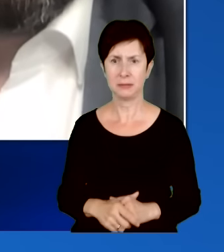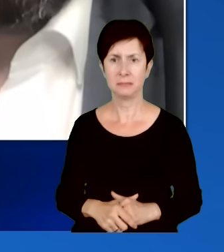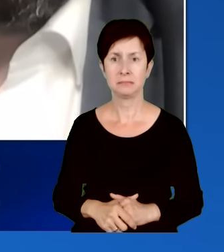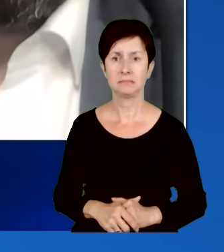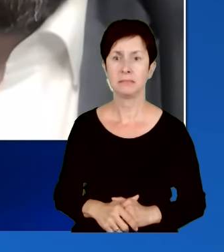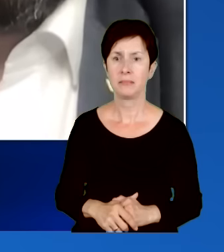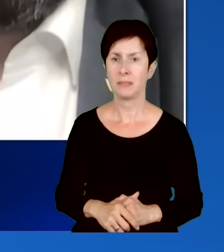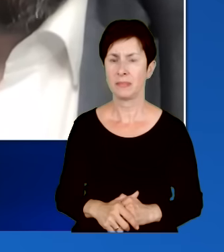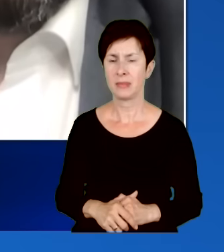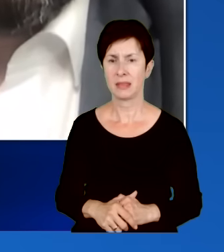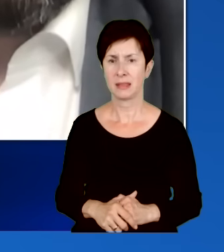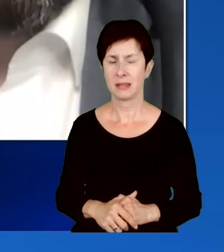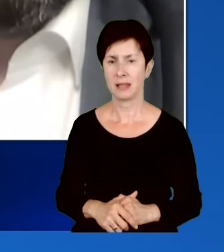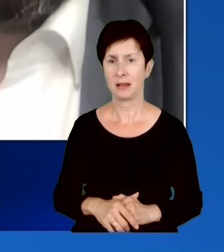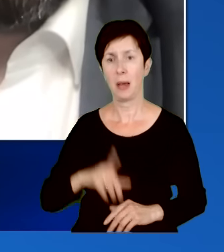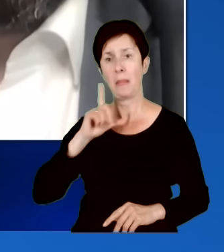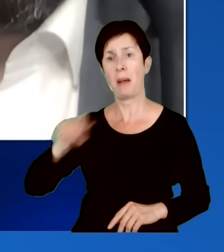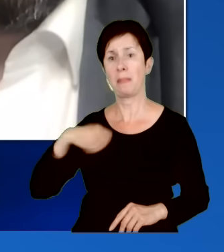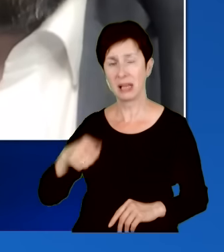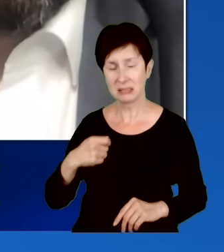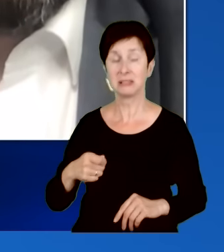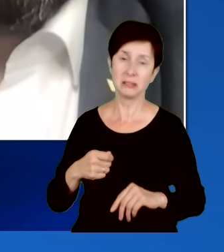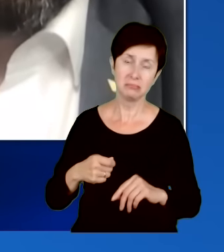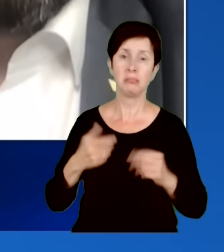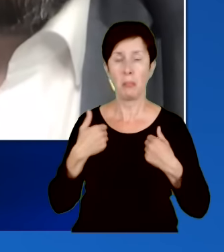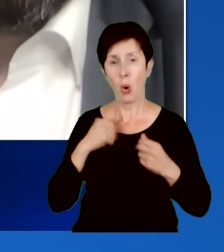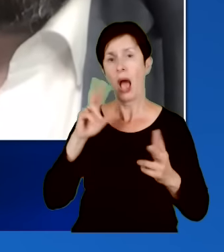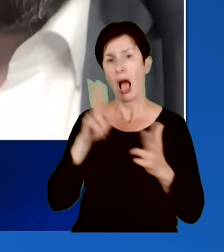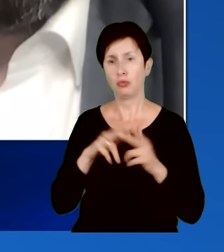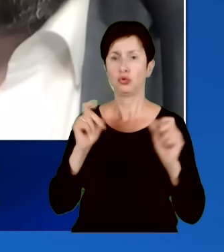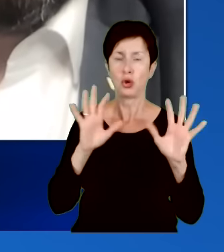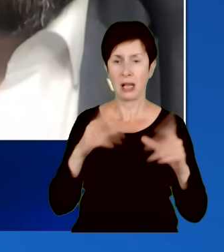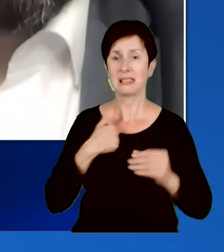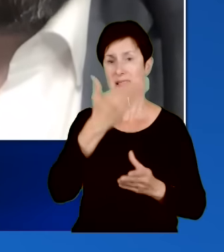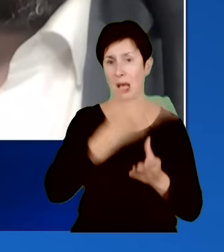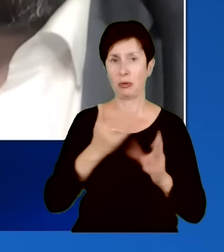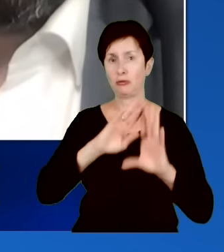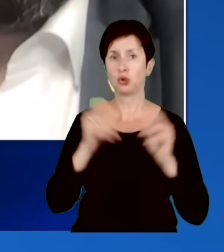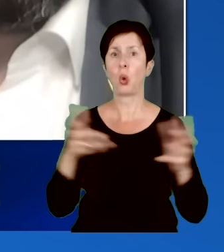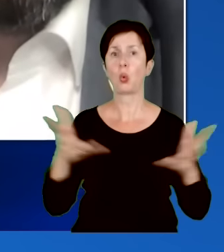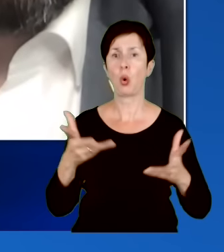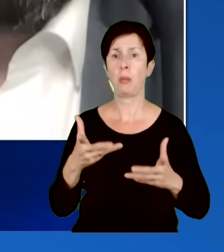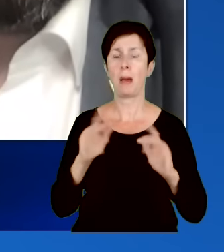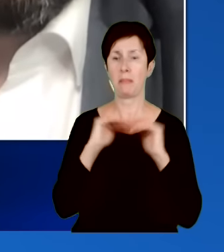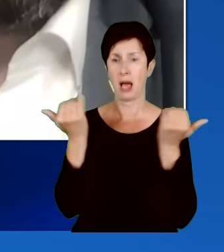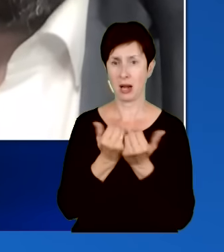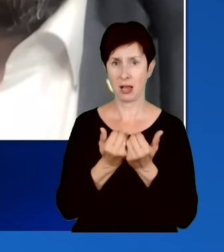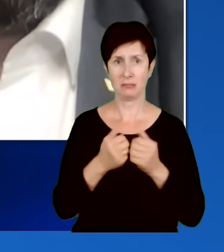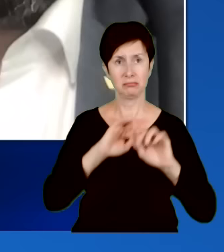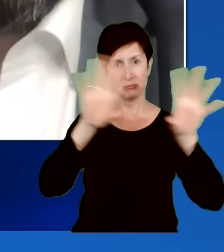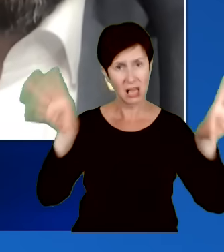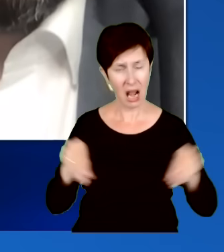zaakceptował naszą koncepcję zapraszaliśmy wszystkie kluby parlamentarne do tego aby przy tym do tego resetu usiąść porozmawiać